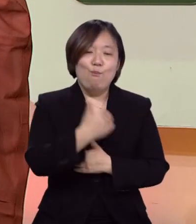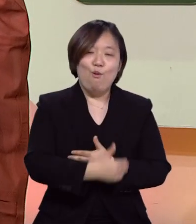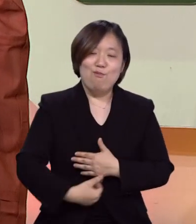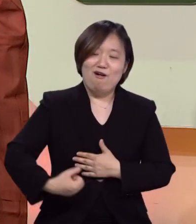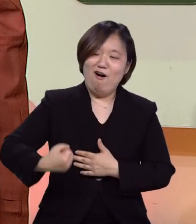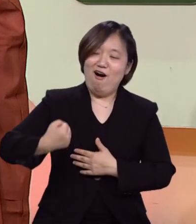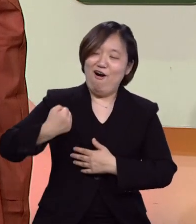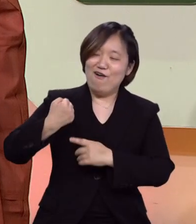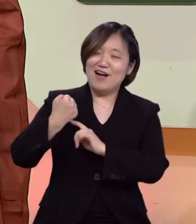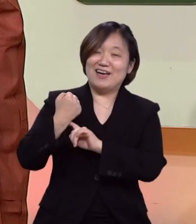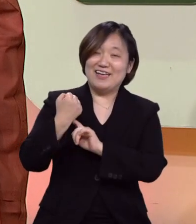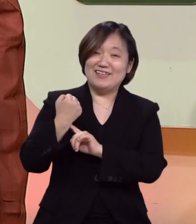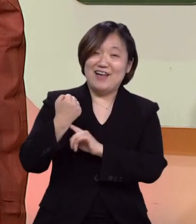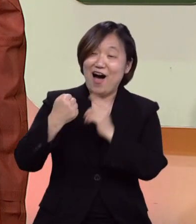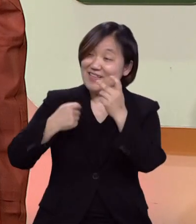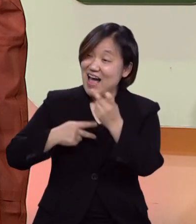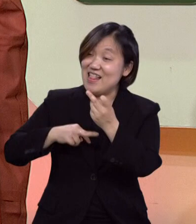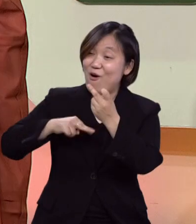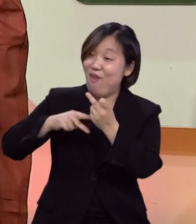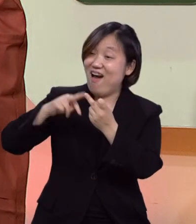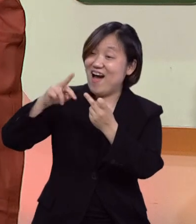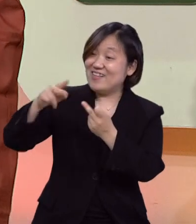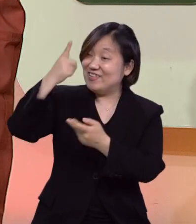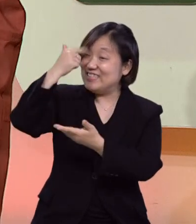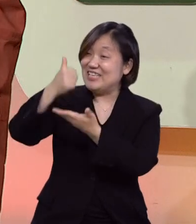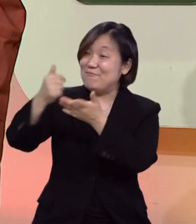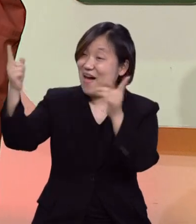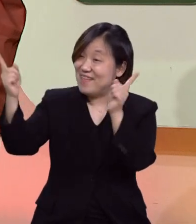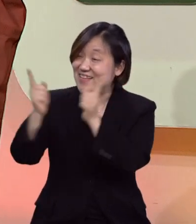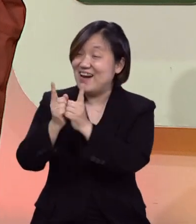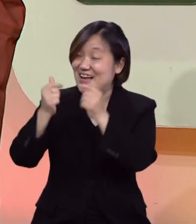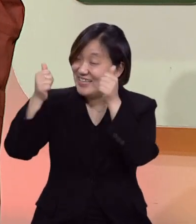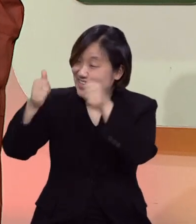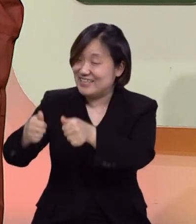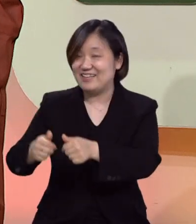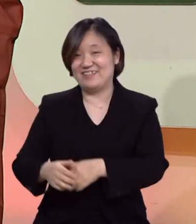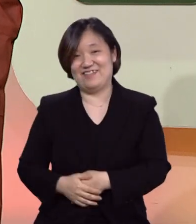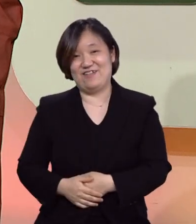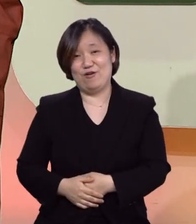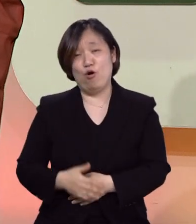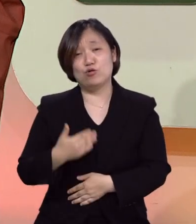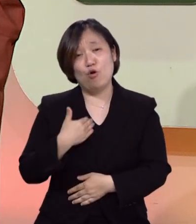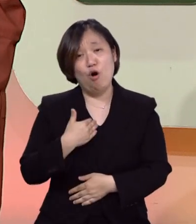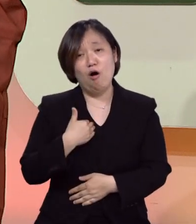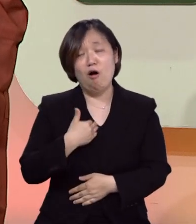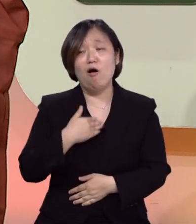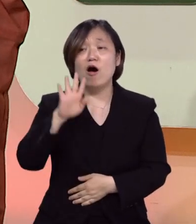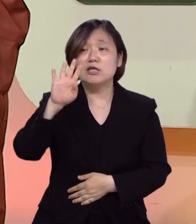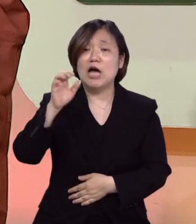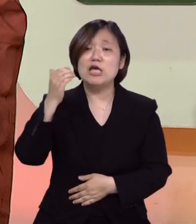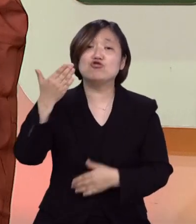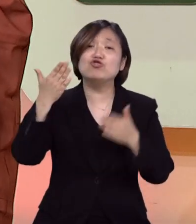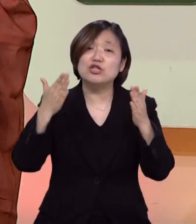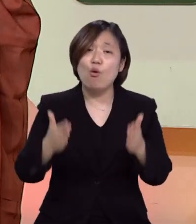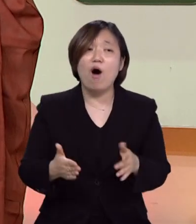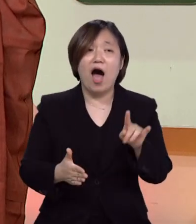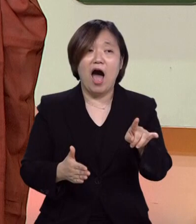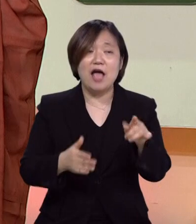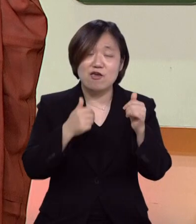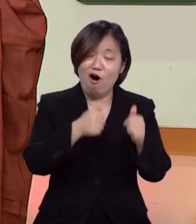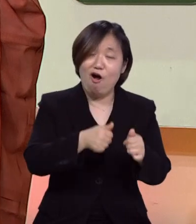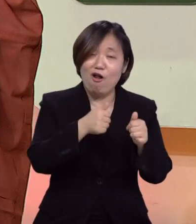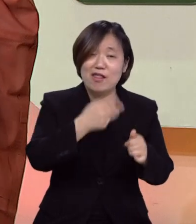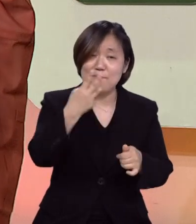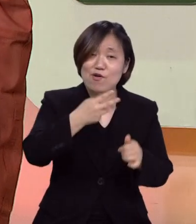몸으로 성철 스님께 인사를 드렸는데 스님 49일 동안 매일 3000배 하는 거 세